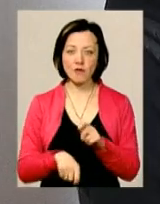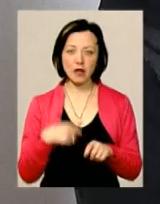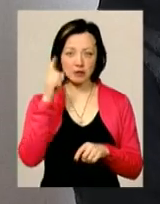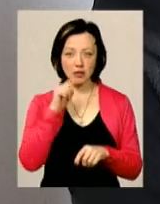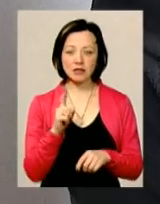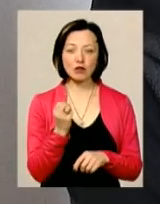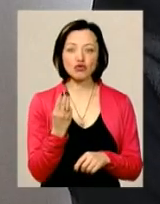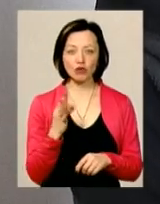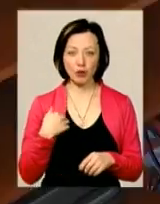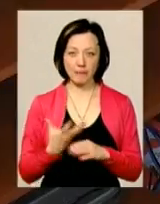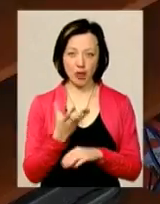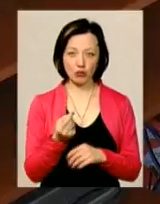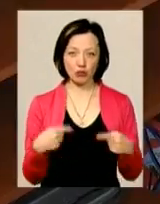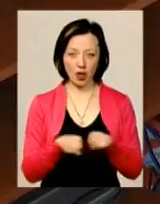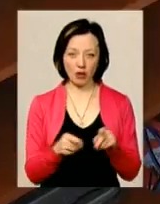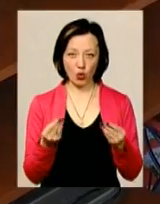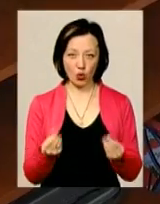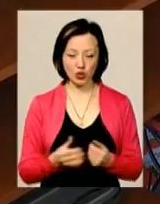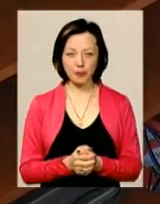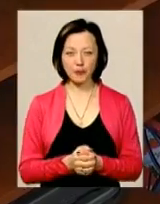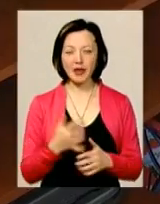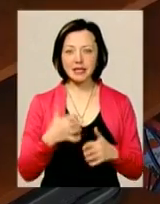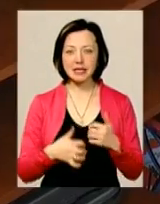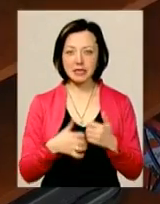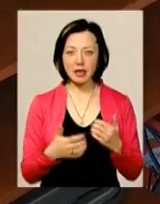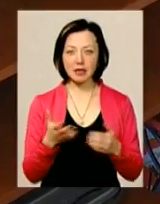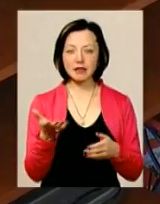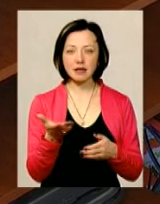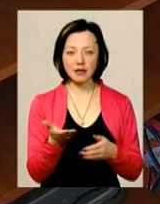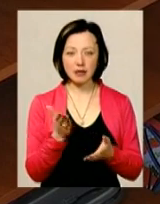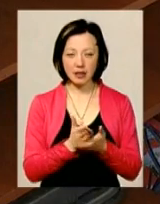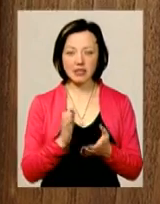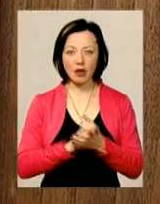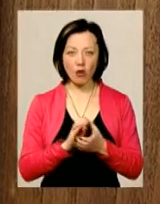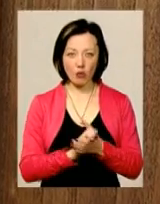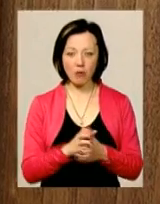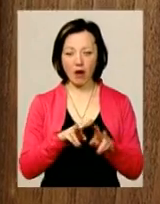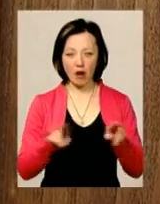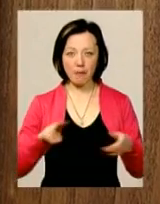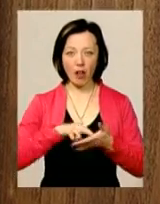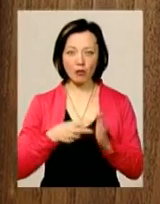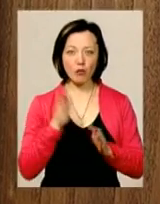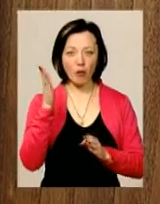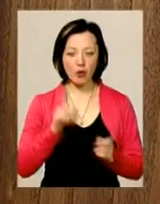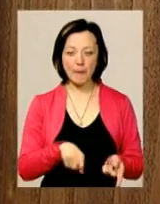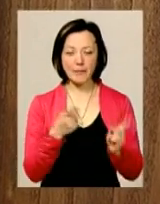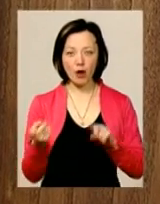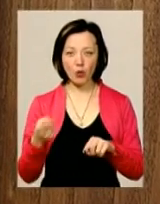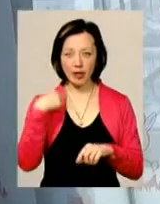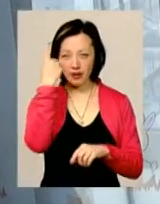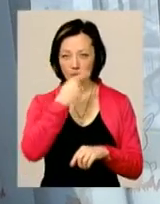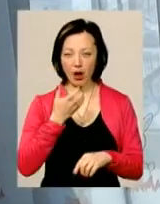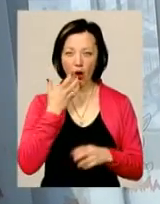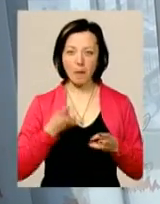знати, за що я плачу гроші такі. Пані Альона стверджує, серед її знайомих шепетівчан є ті, хто, як і вона, планує у майбутньому переходити